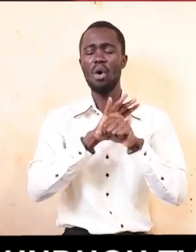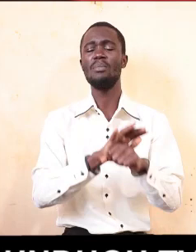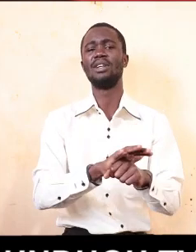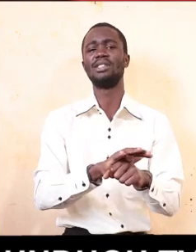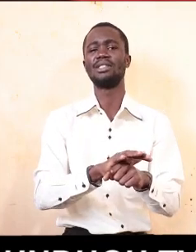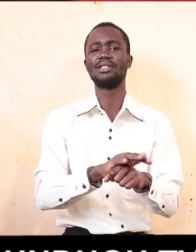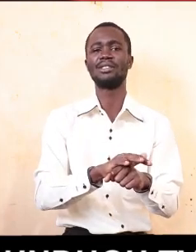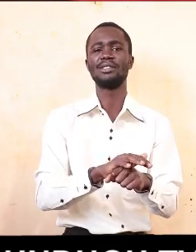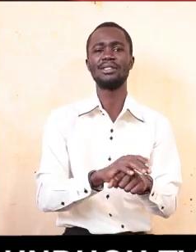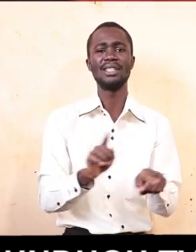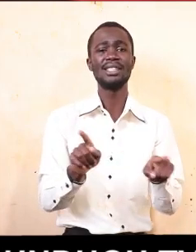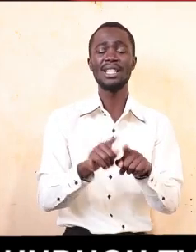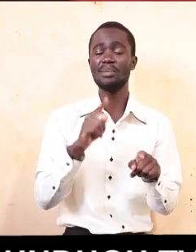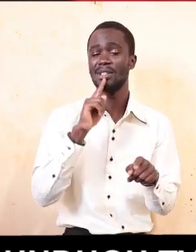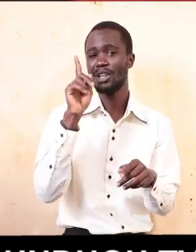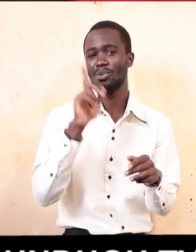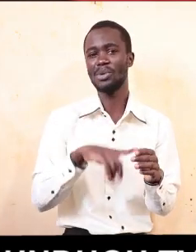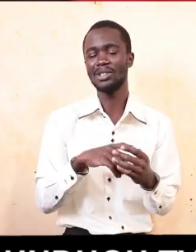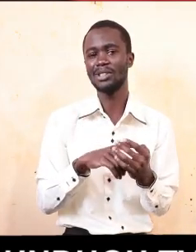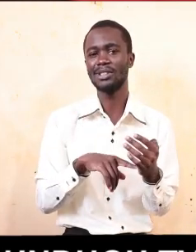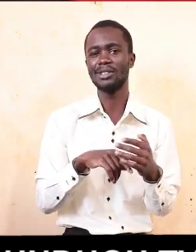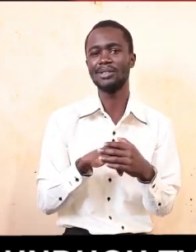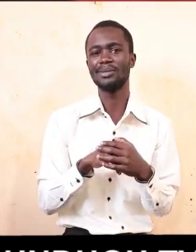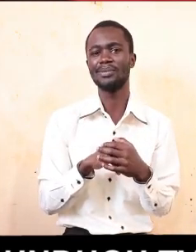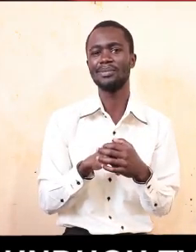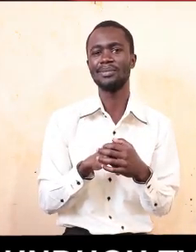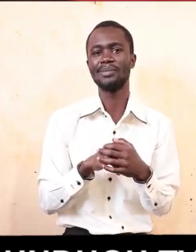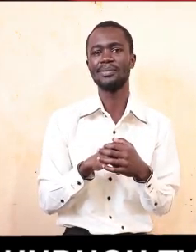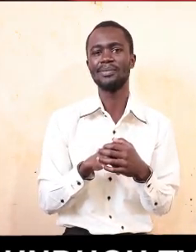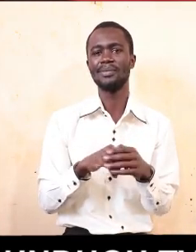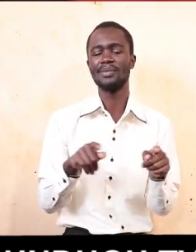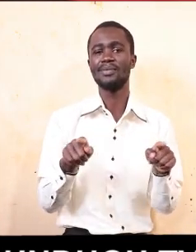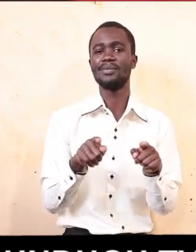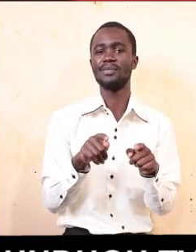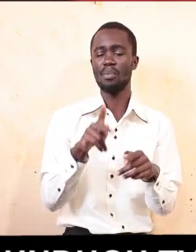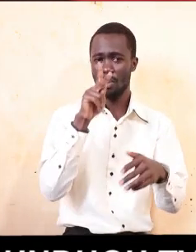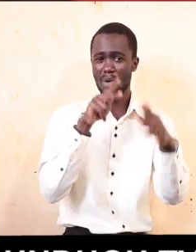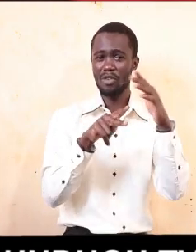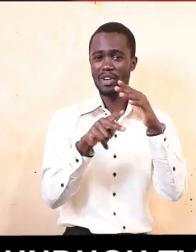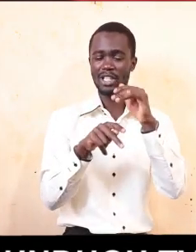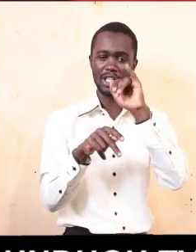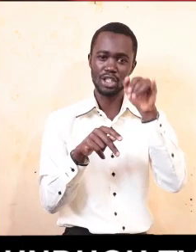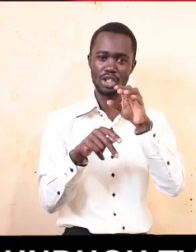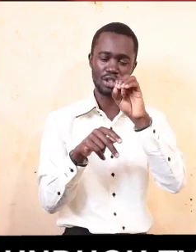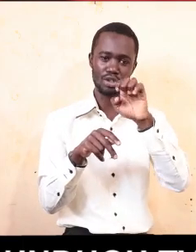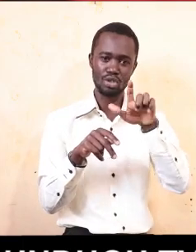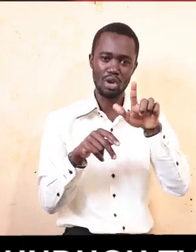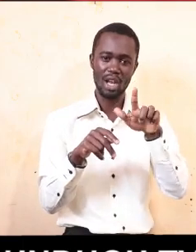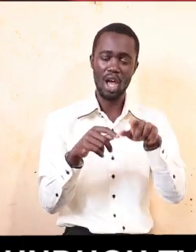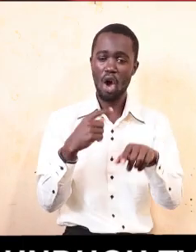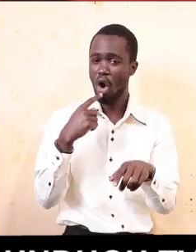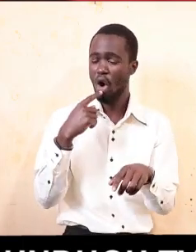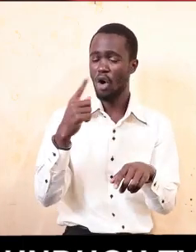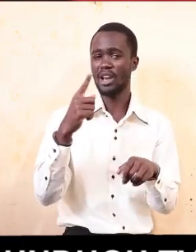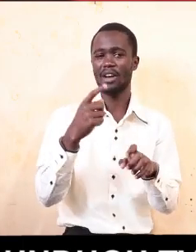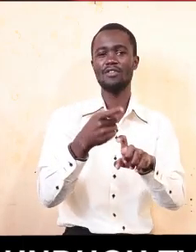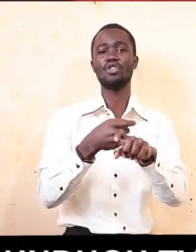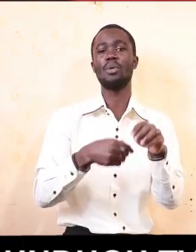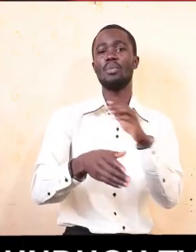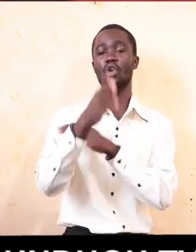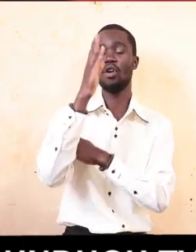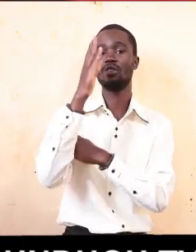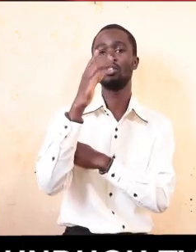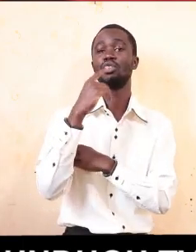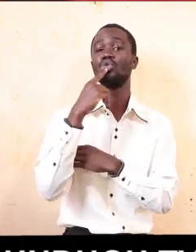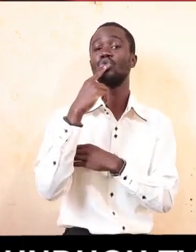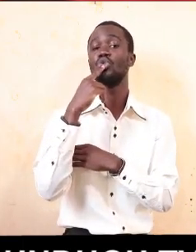pale anasema naye Joeli akaamriwa na Mungu awaambie